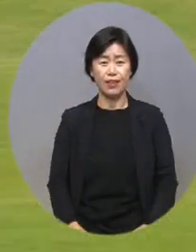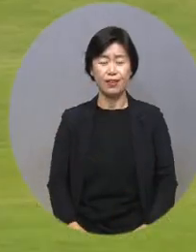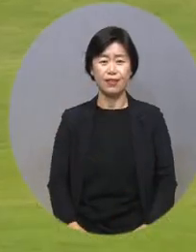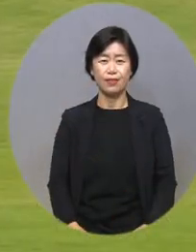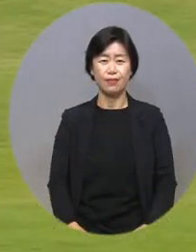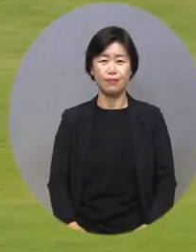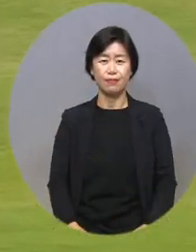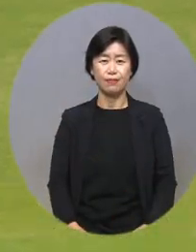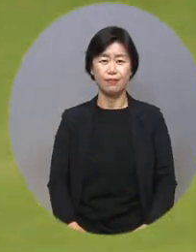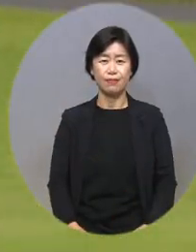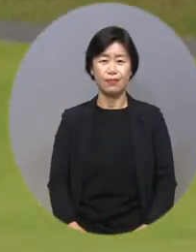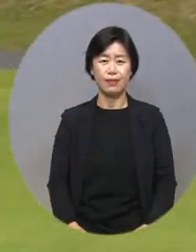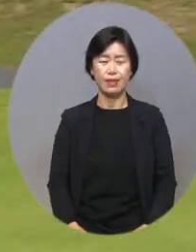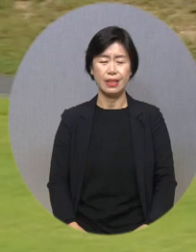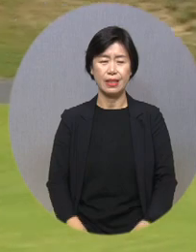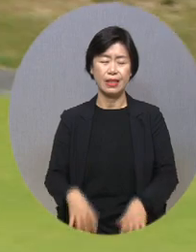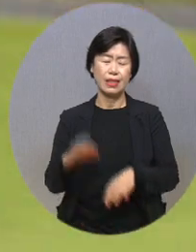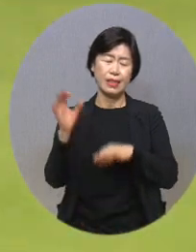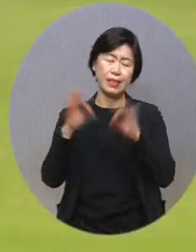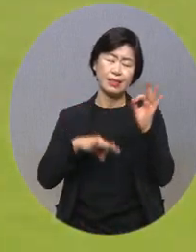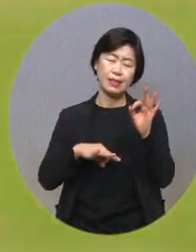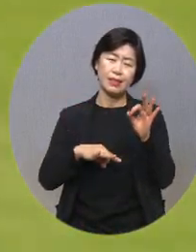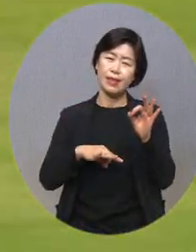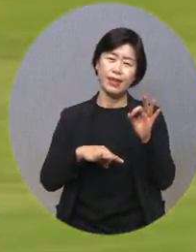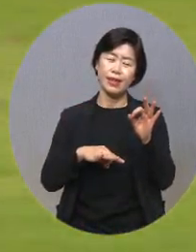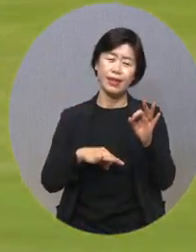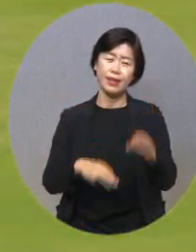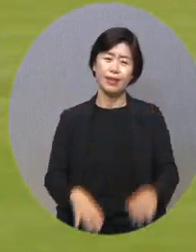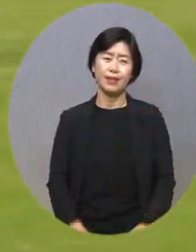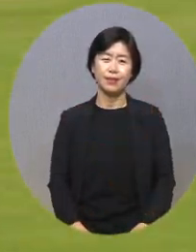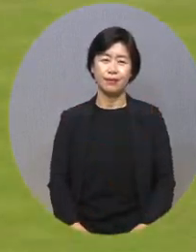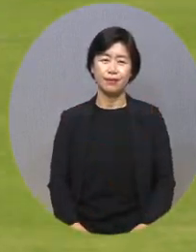아고! 아고! 제가 치당쳤다.